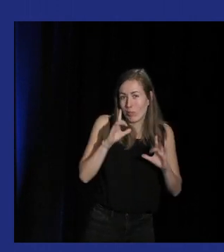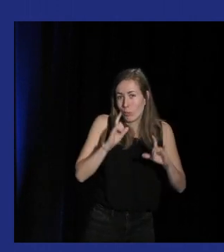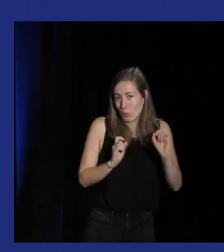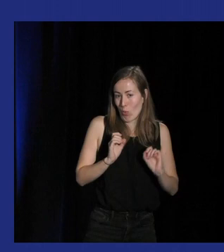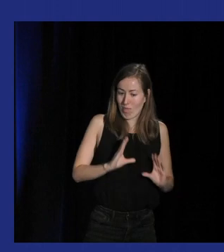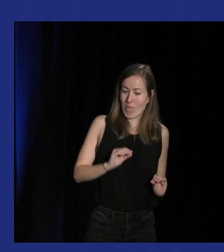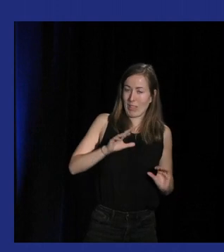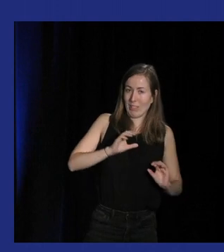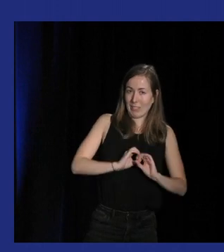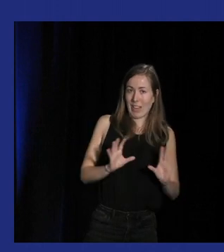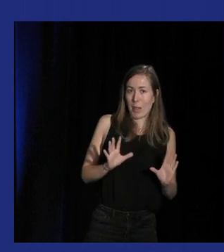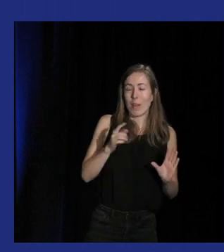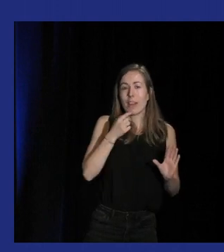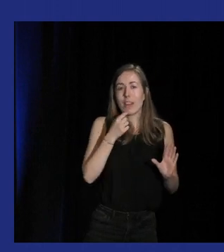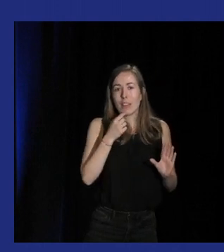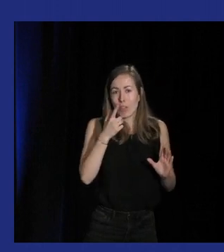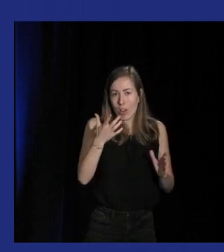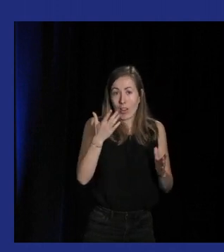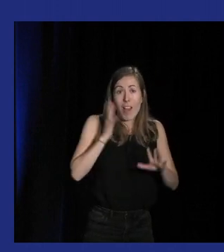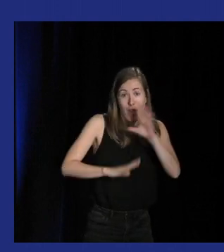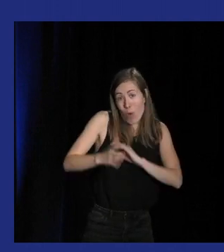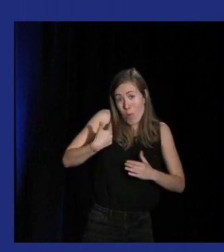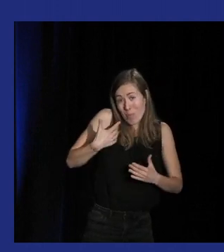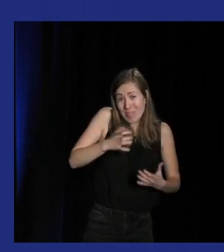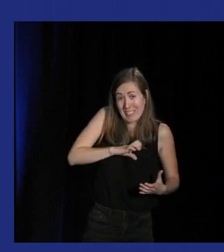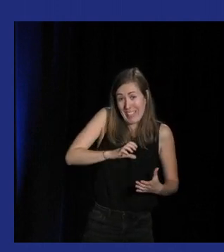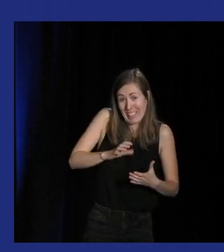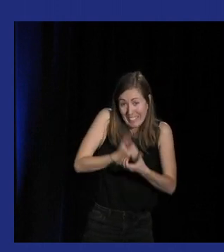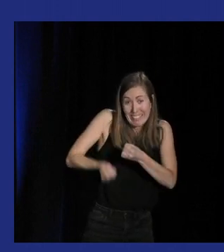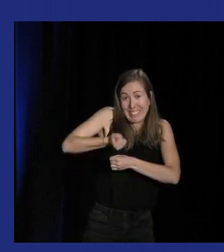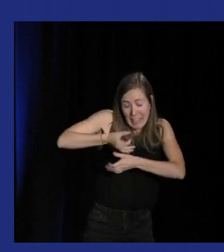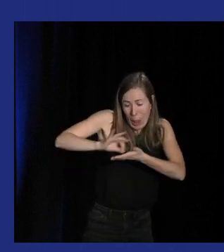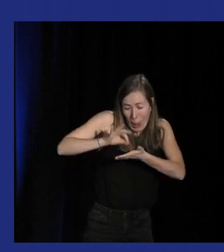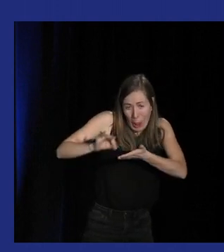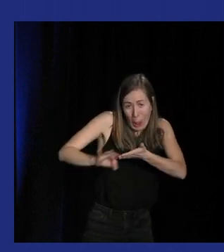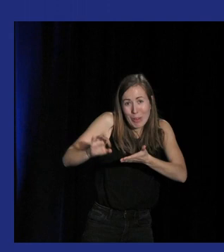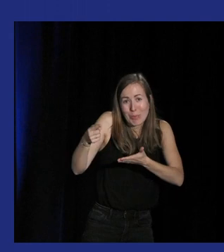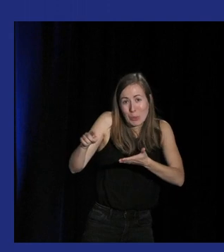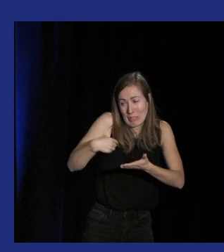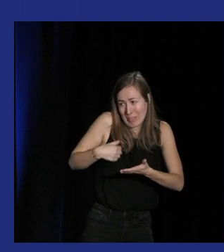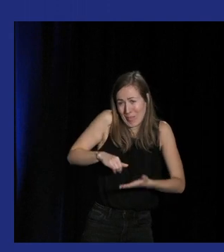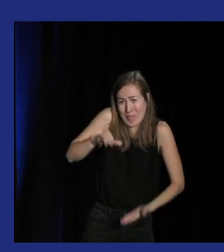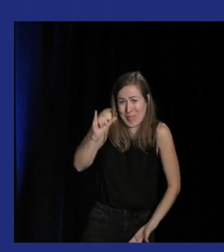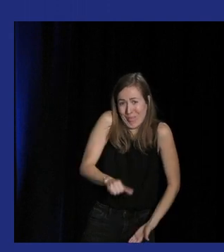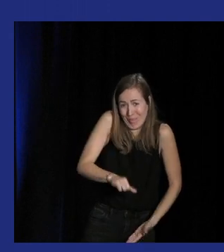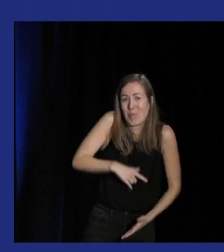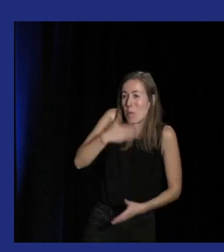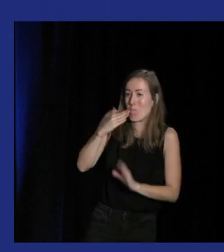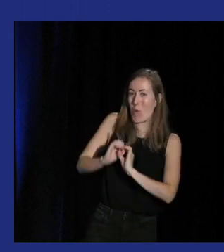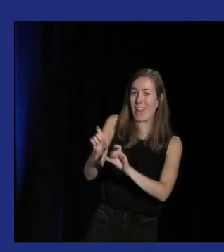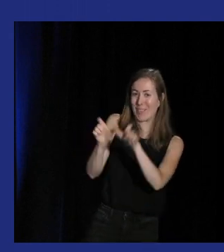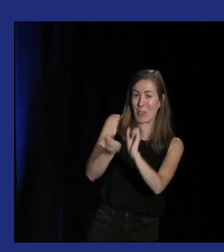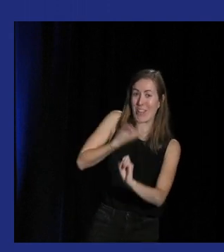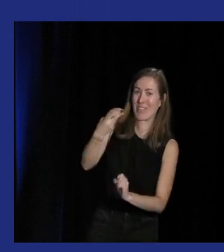essayé de composer la musique dans le passé et c'était très nul donc je me dis je vais laisser je vais laisser les artistes faire leur boulot mais voilà